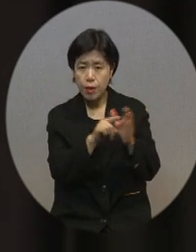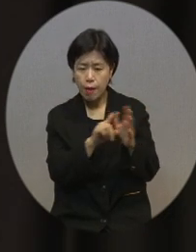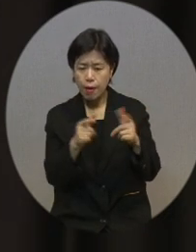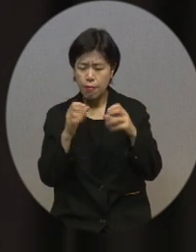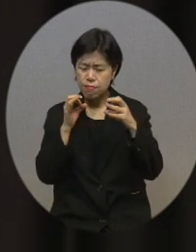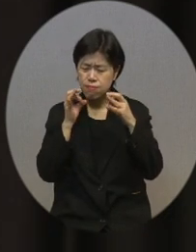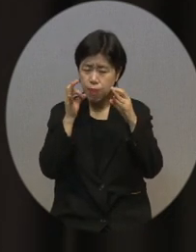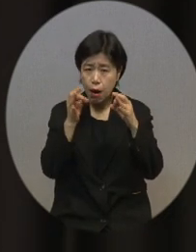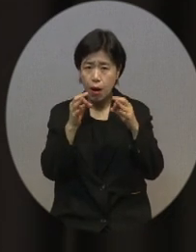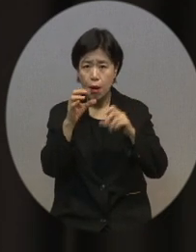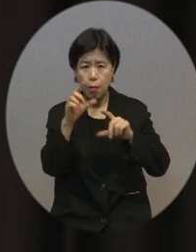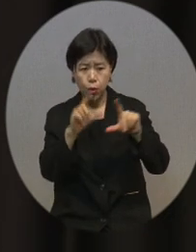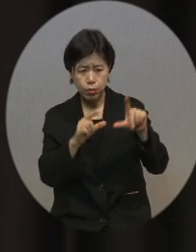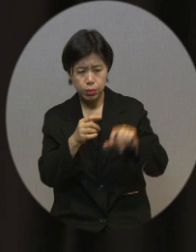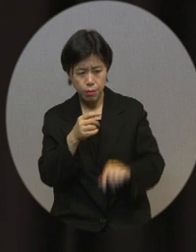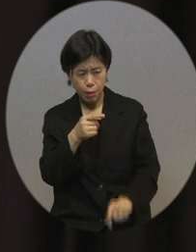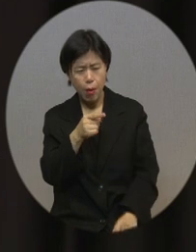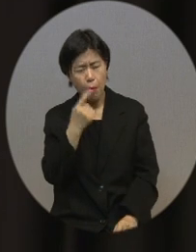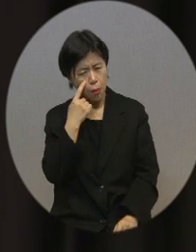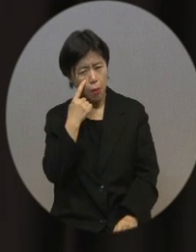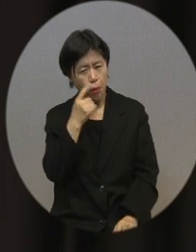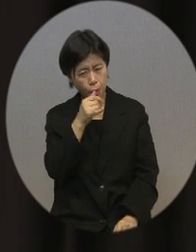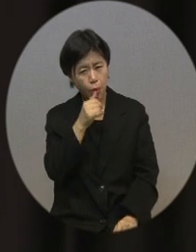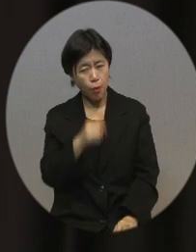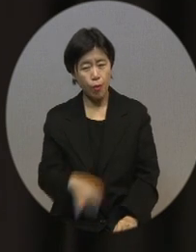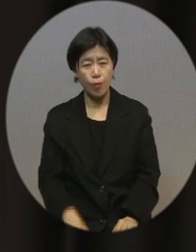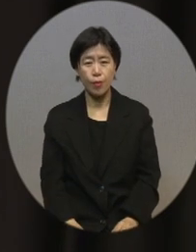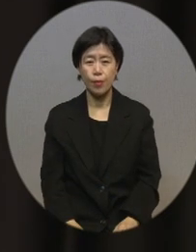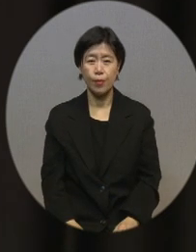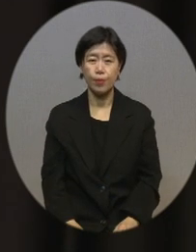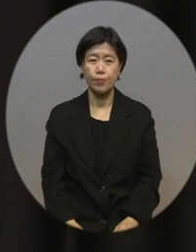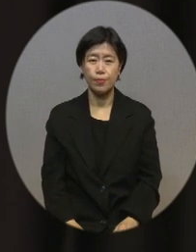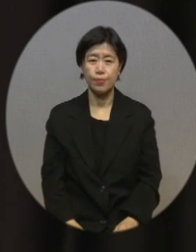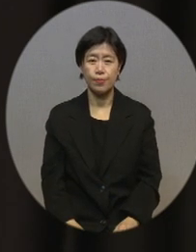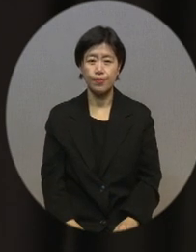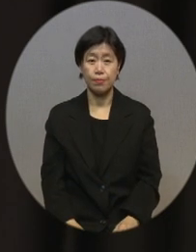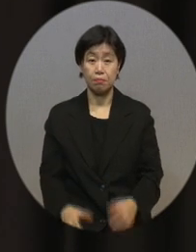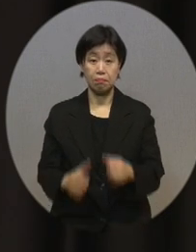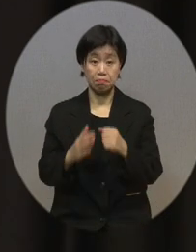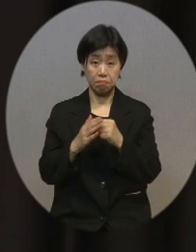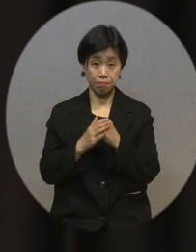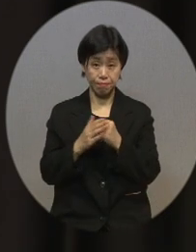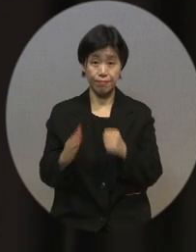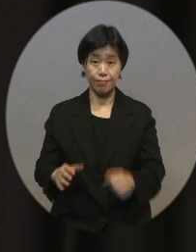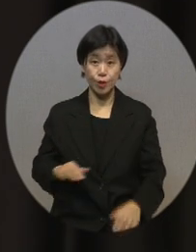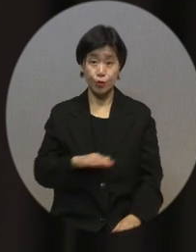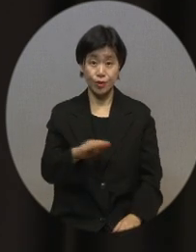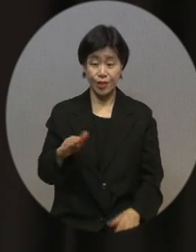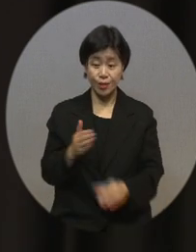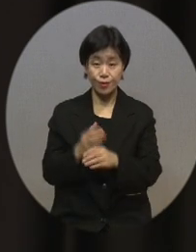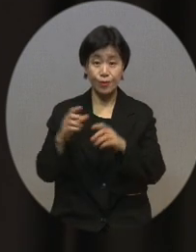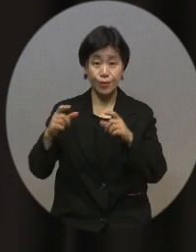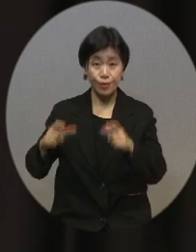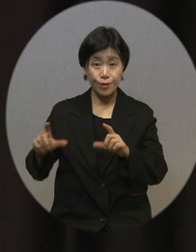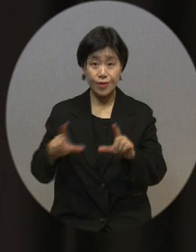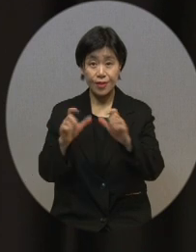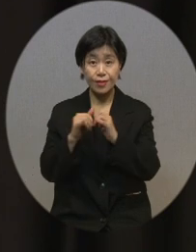노력하는 여러 가지 형식이 많이 보여요. 예. 그래서. 우리 주민들이 행복한 주민이다.